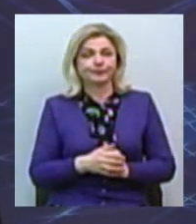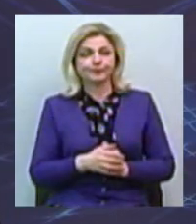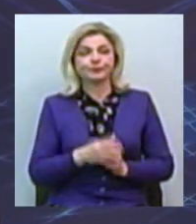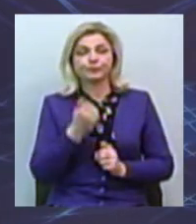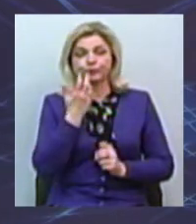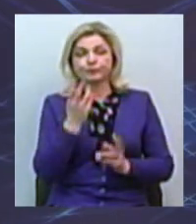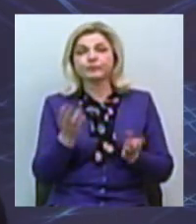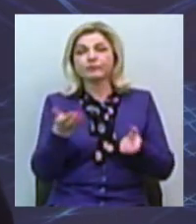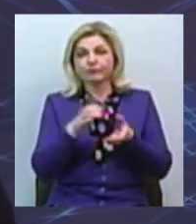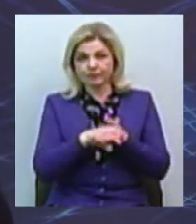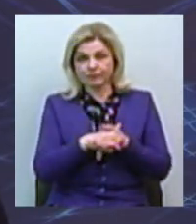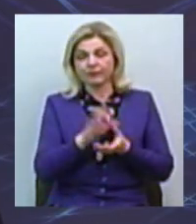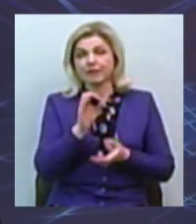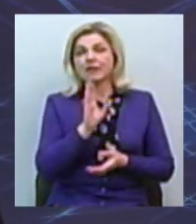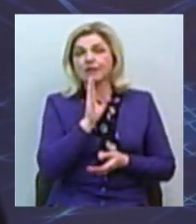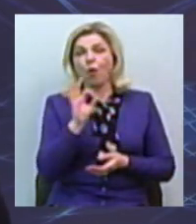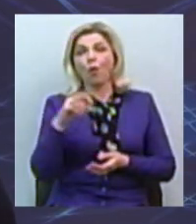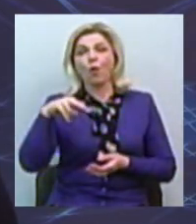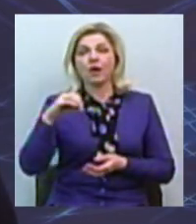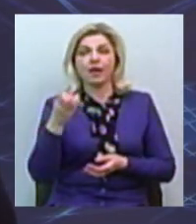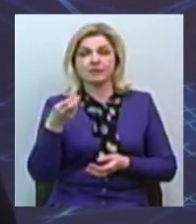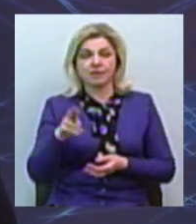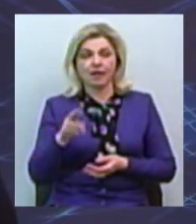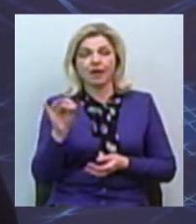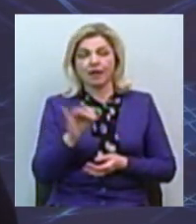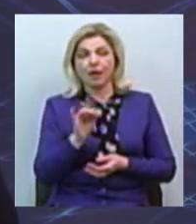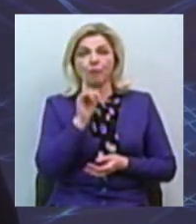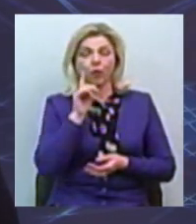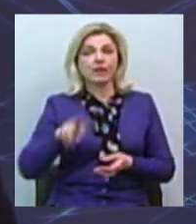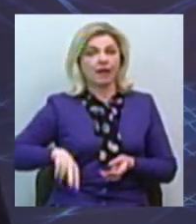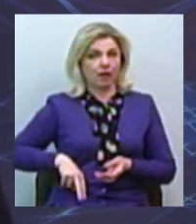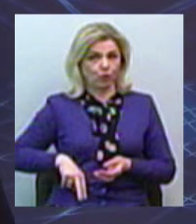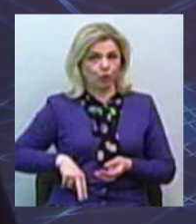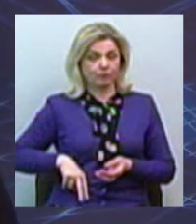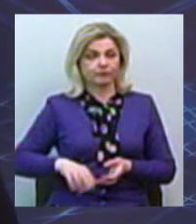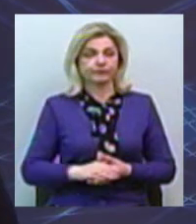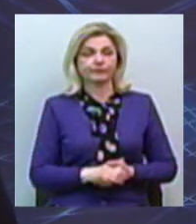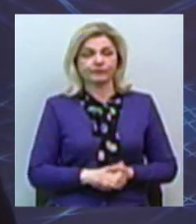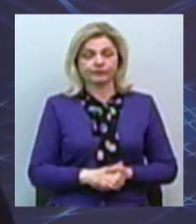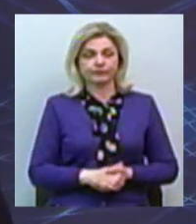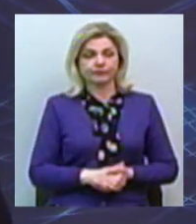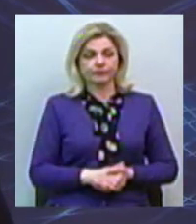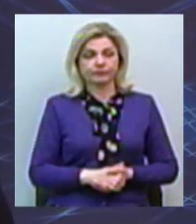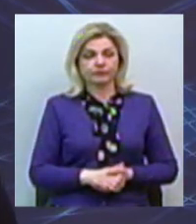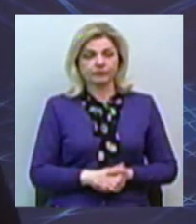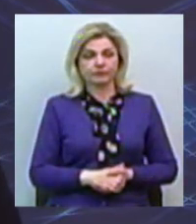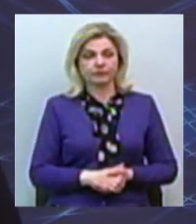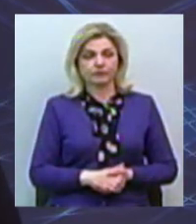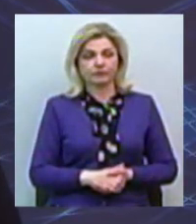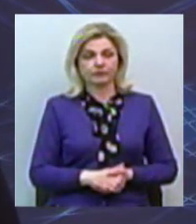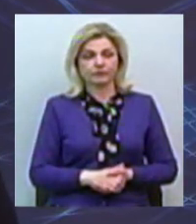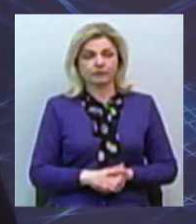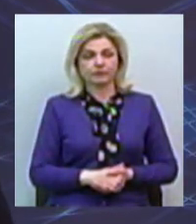ми познайомились, власне, з Олесею та Володимиром, директором Рінохаб підтримки